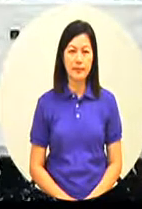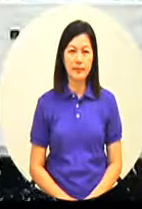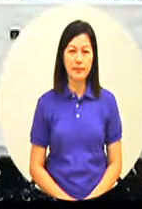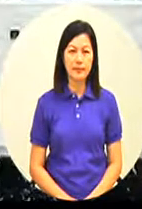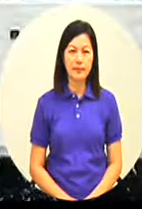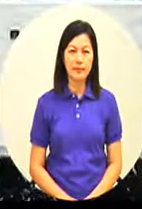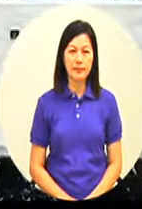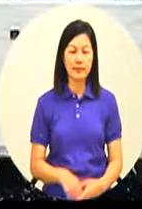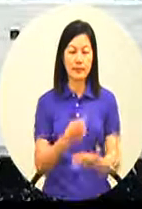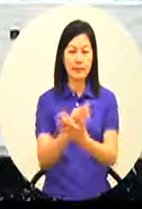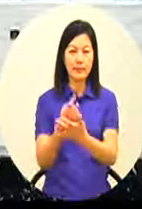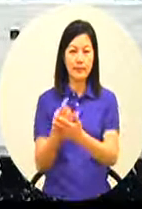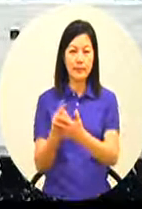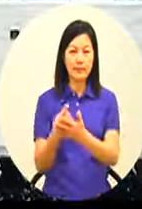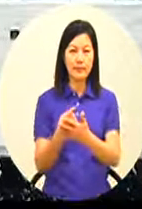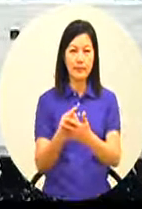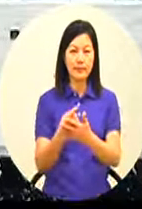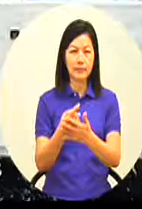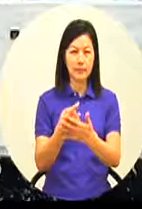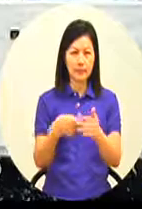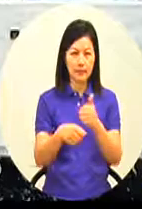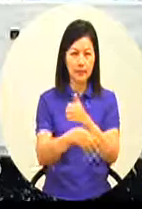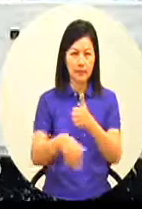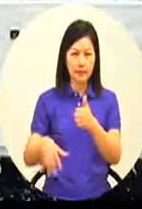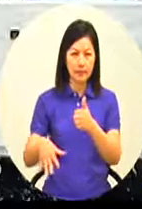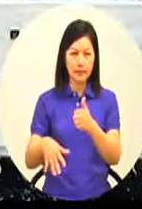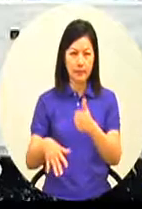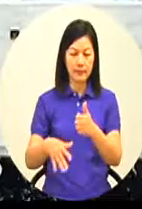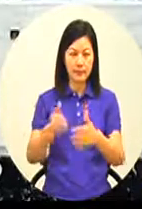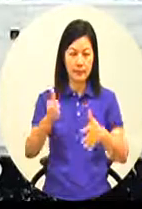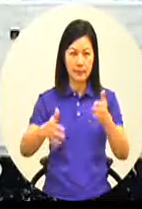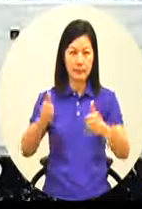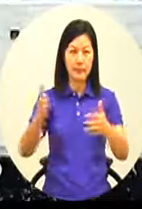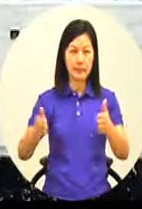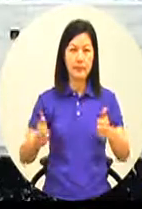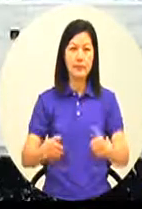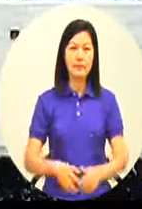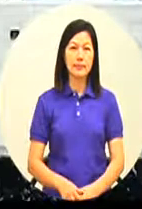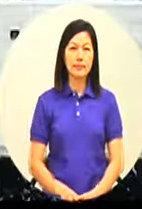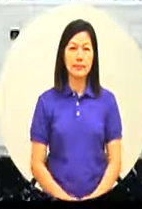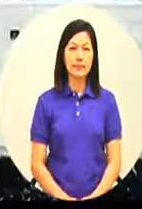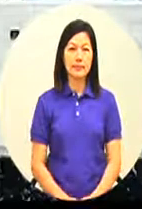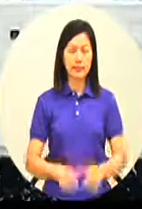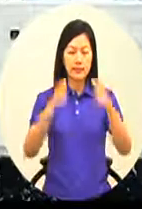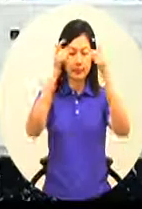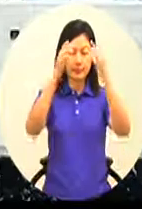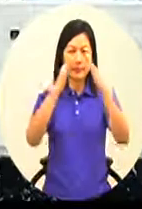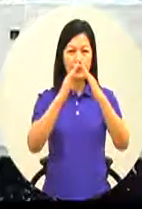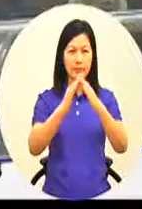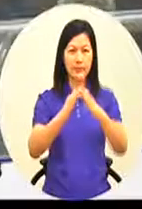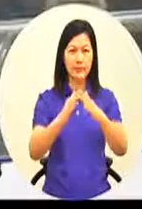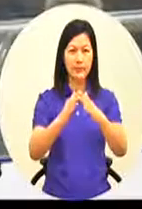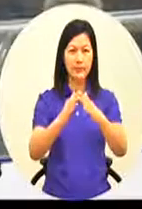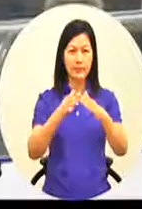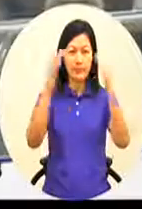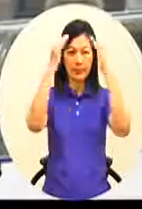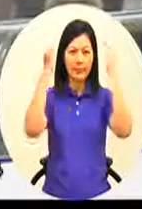各位同仁跟事务各类型主管，现在有高雄市南子